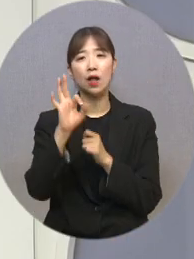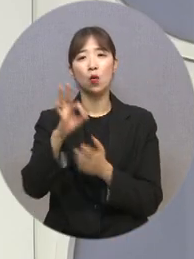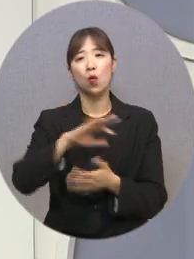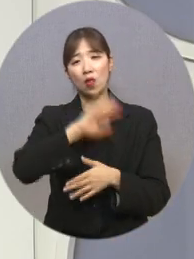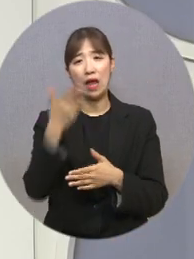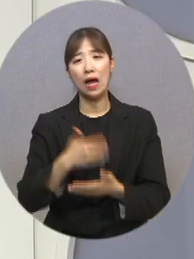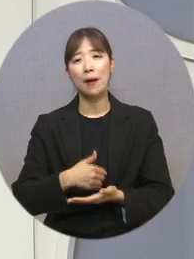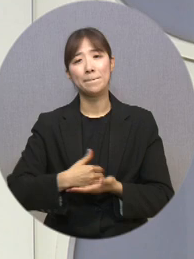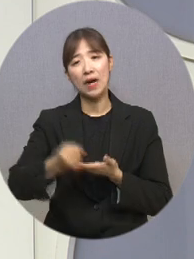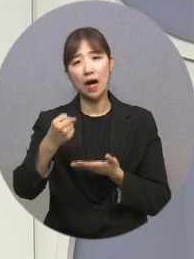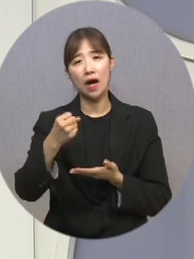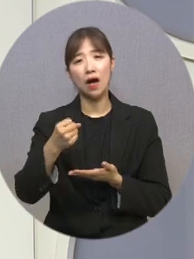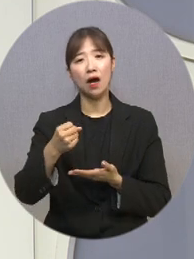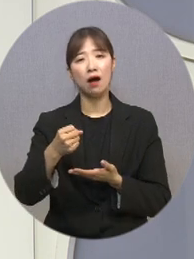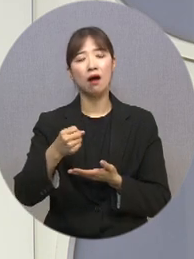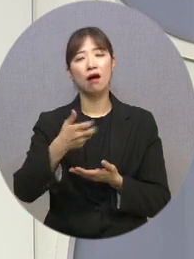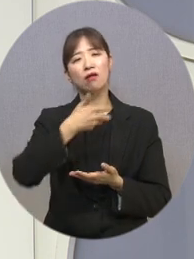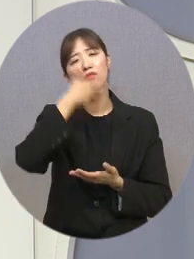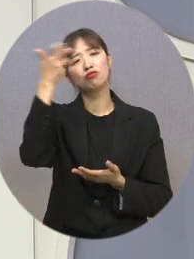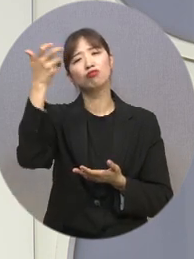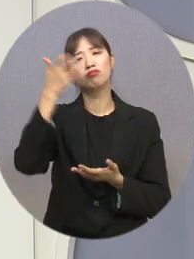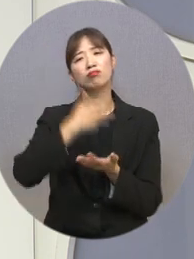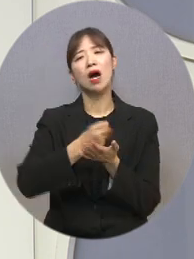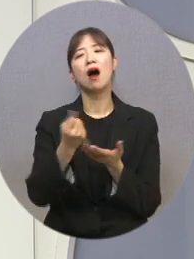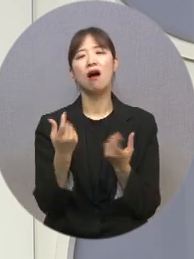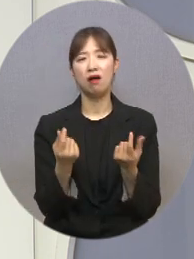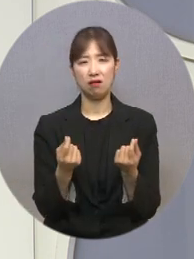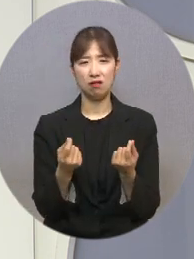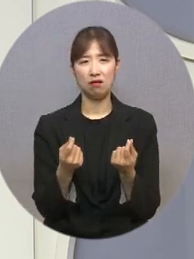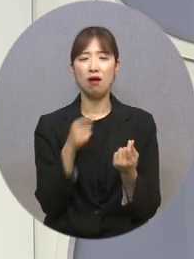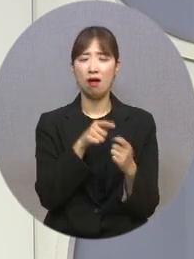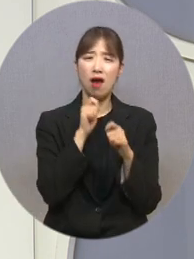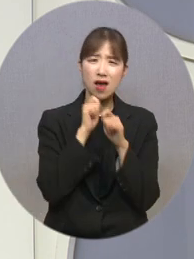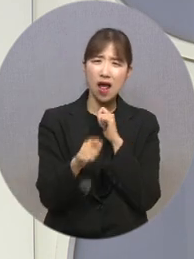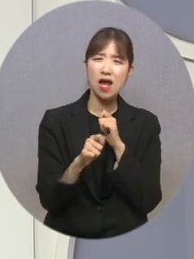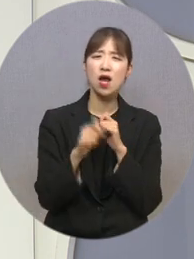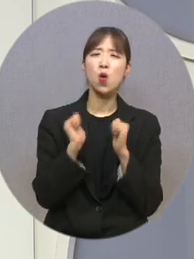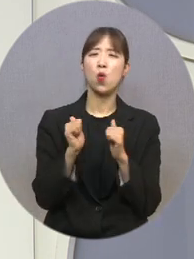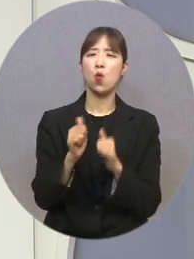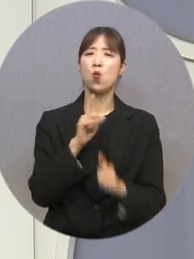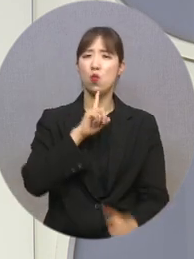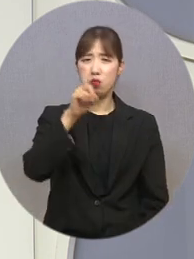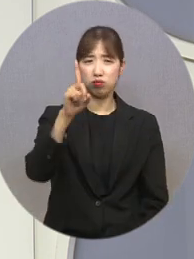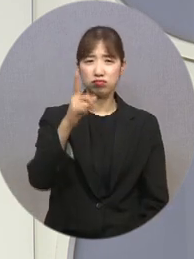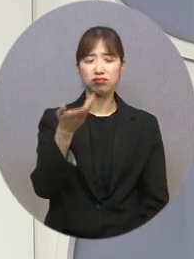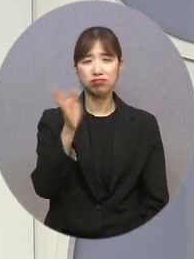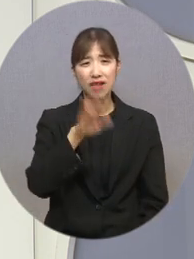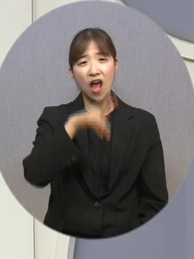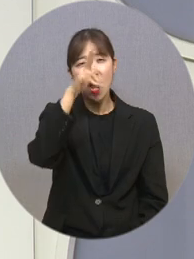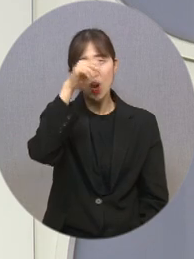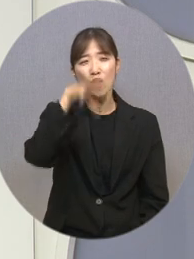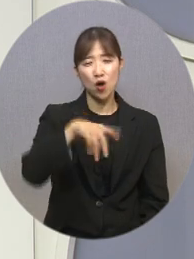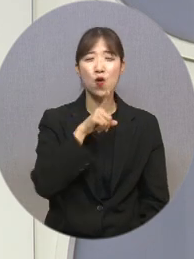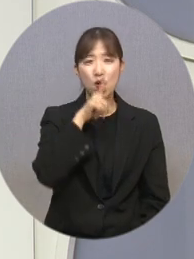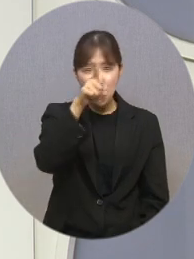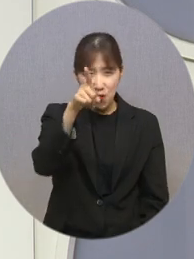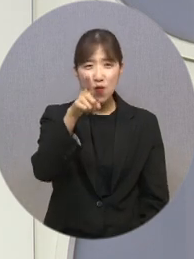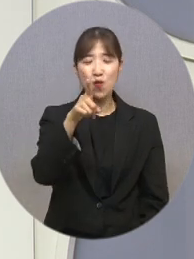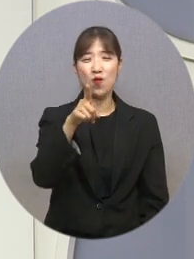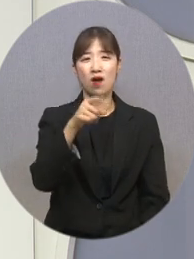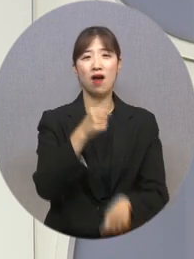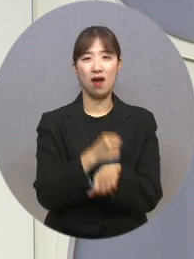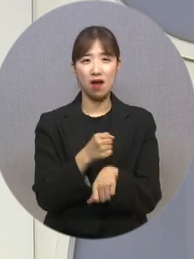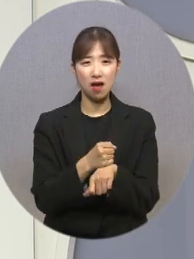그러면 피해자는 이제 꿈을 뺏겼으니까 이제 사기죄로 고소를 하는데 일단은 이제 경찰에 고소를 하지 않겠습니까? 요새 이제 시스템에서는